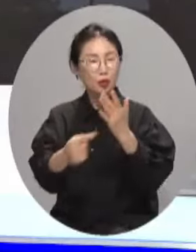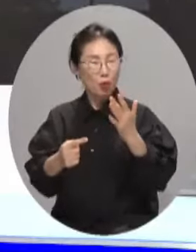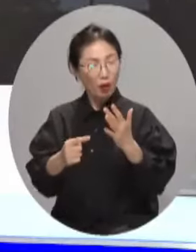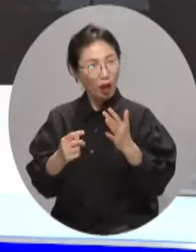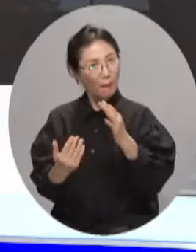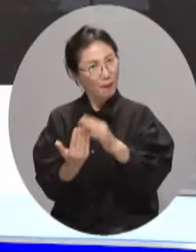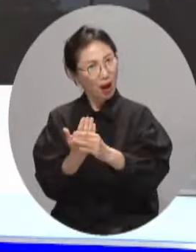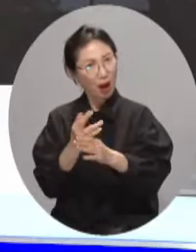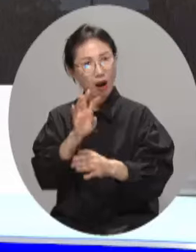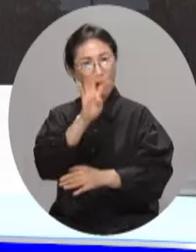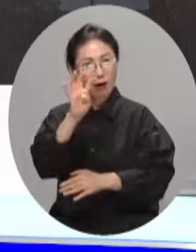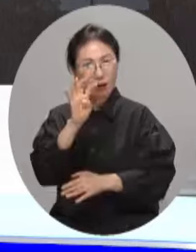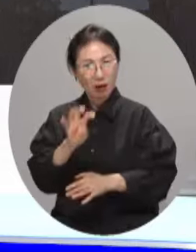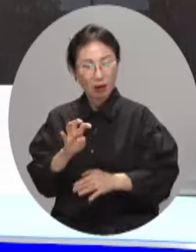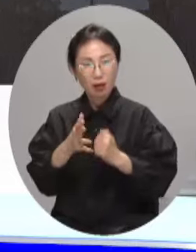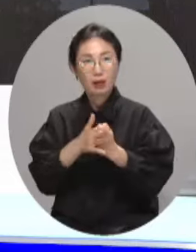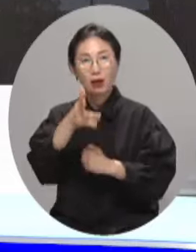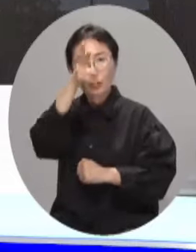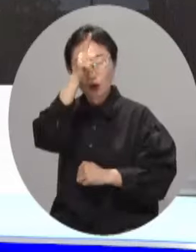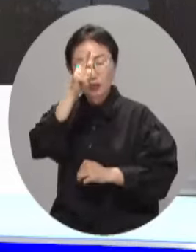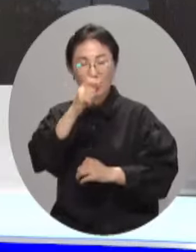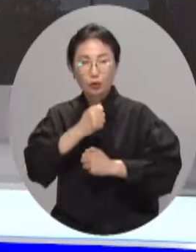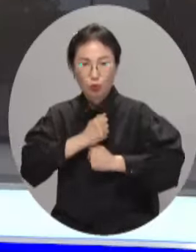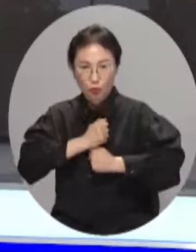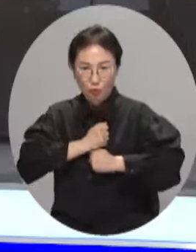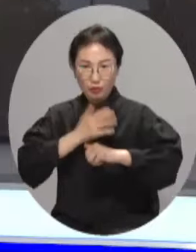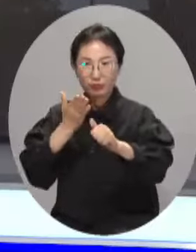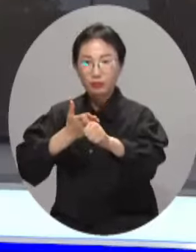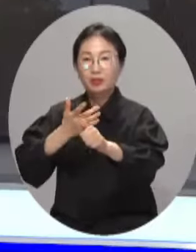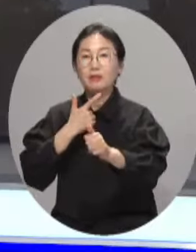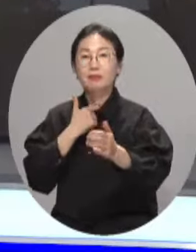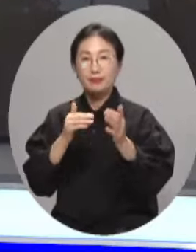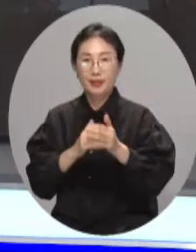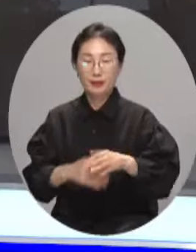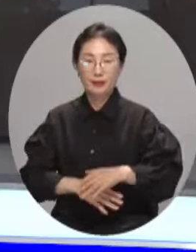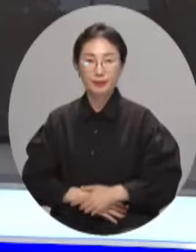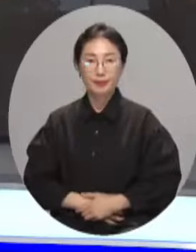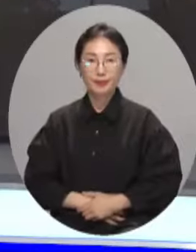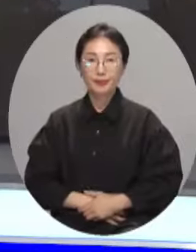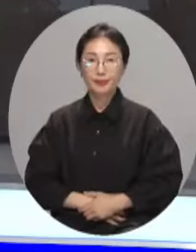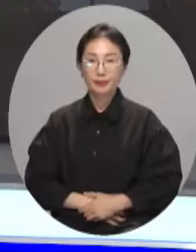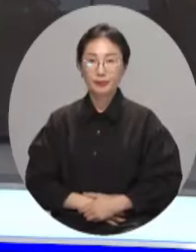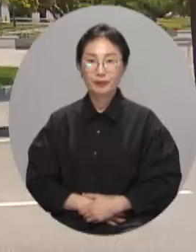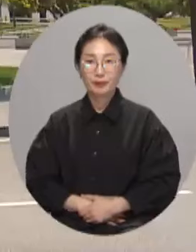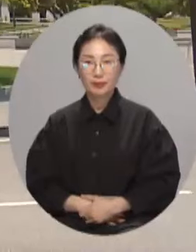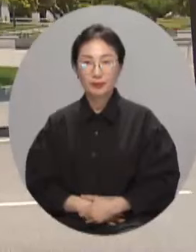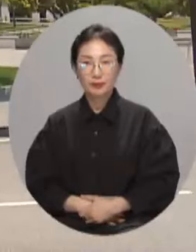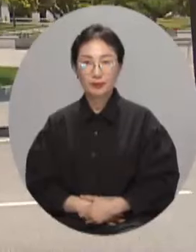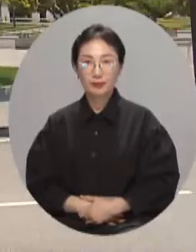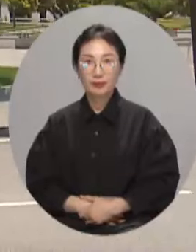만큼 경찰도 각별한 주의를 당부했습니다. 이종유 기자입니다.